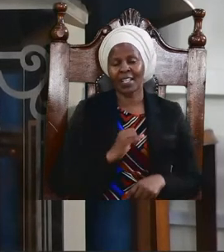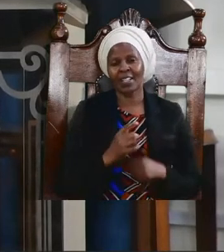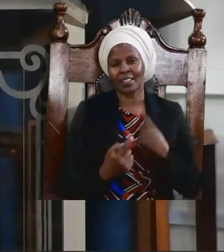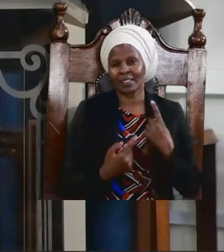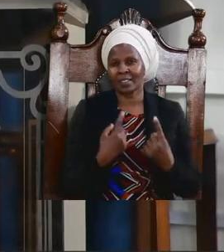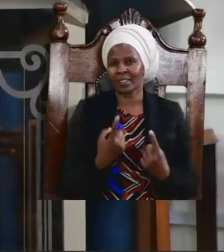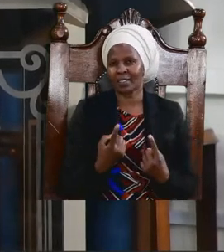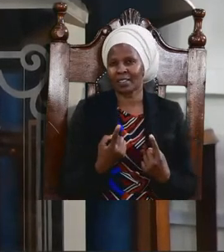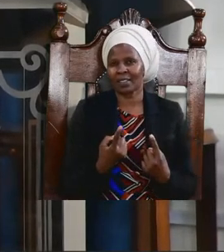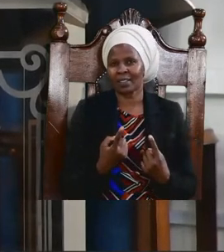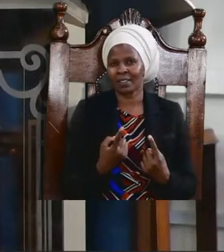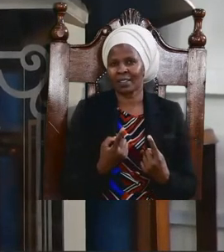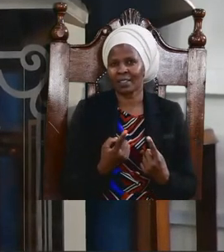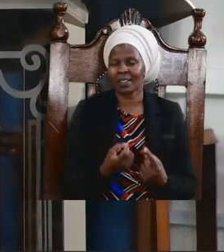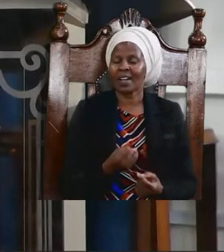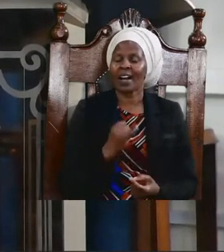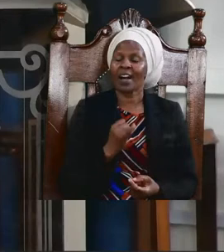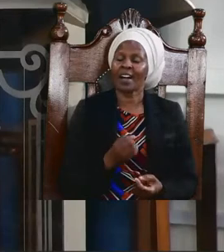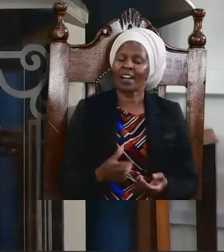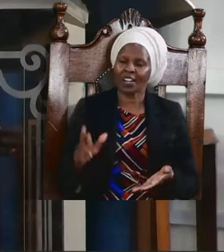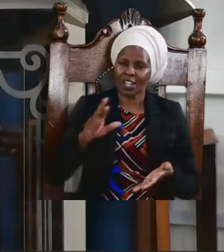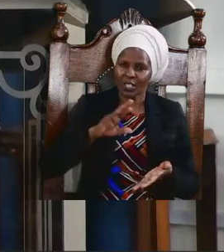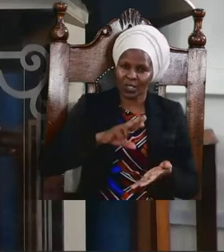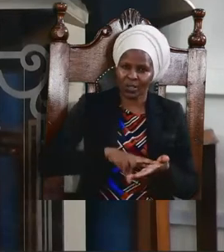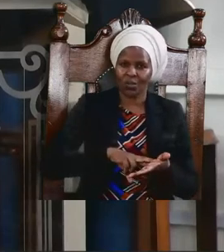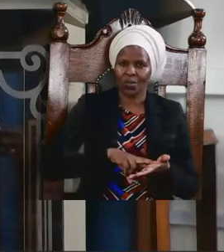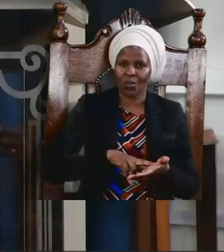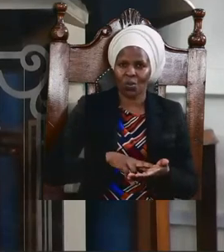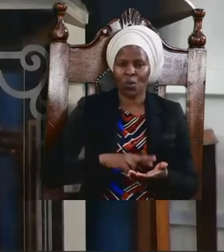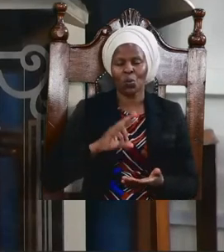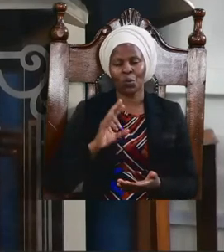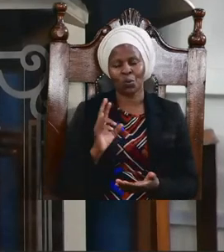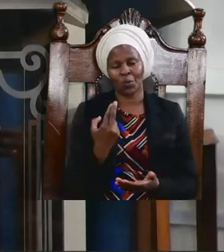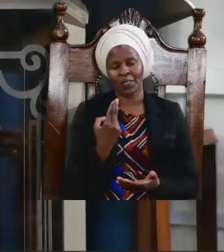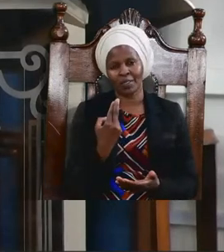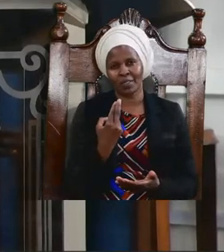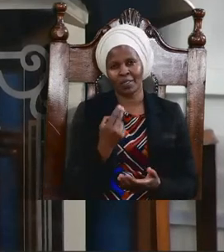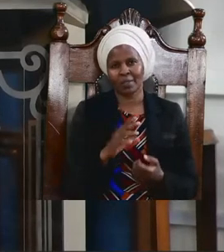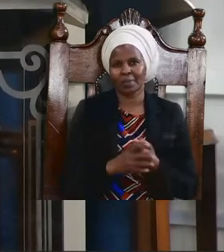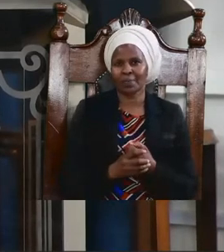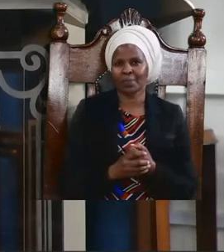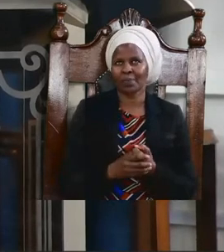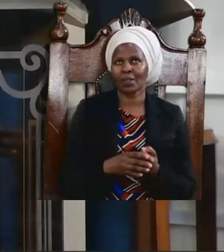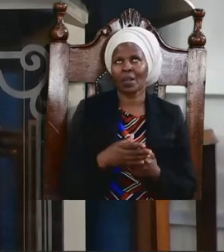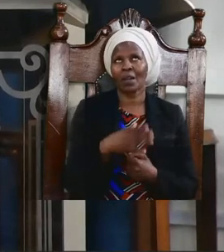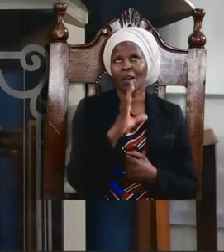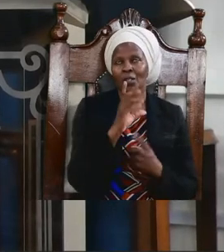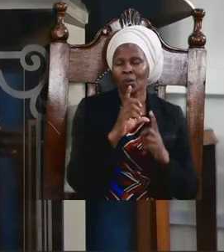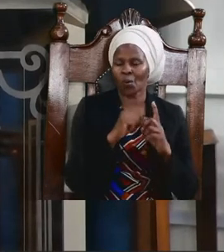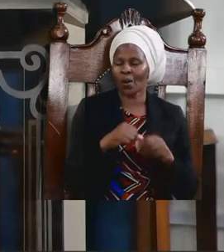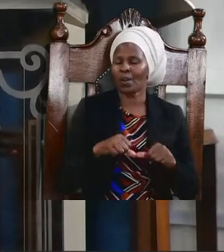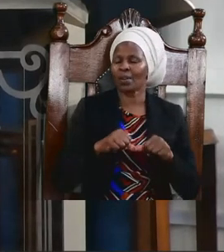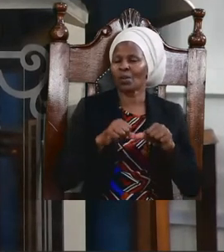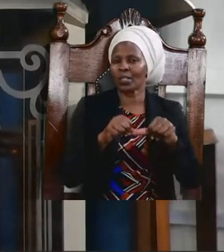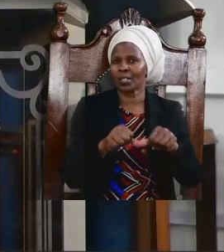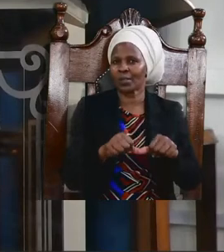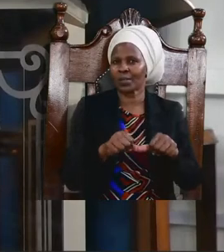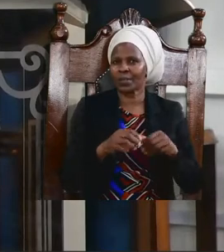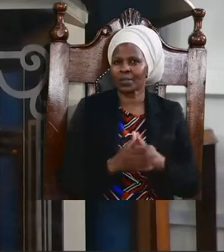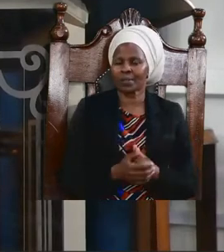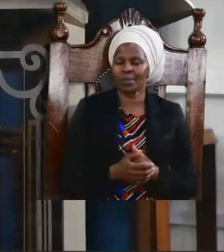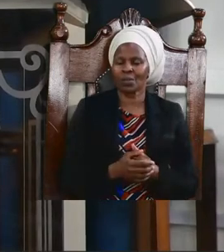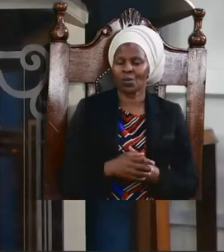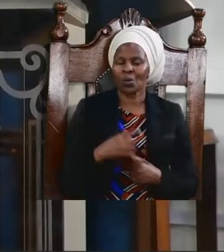kwamba nitakurudisha maradufu. Neno la Bwana litaendelea.